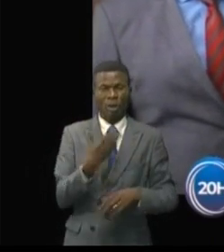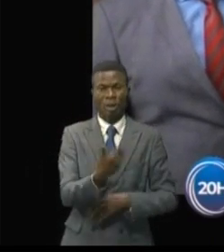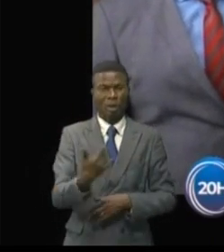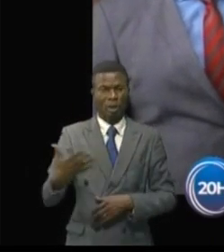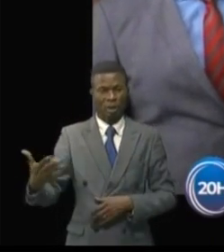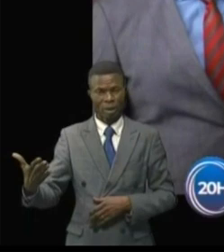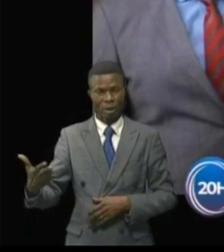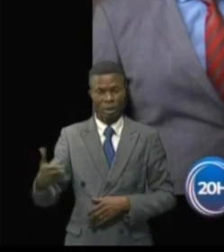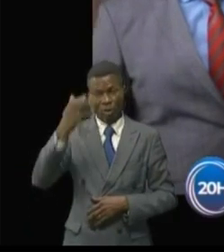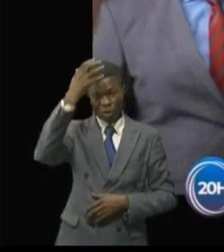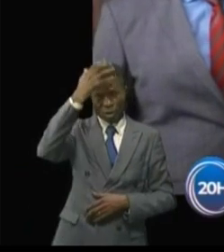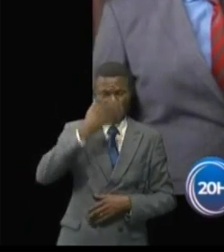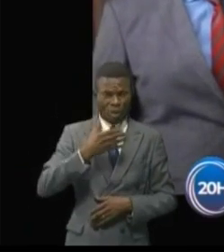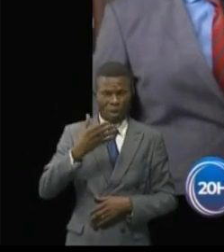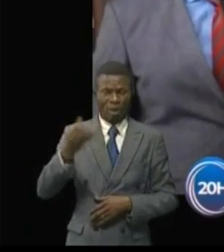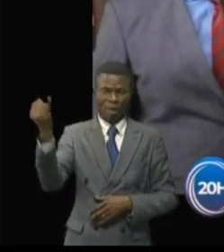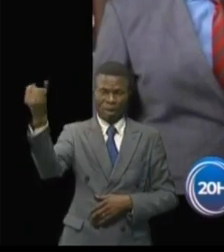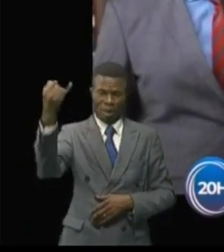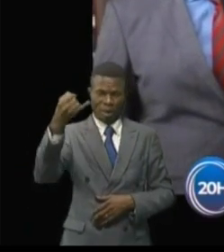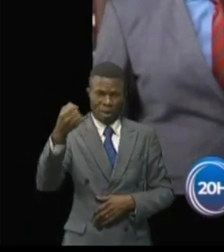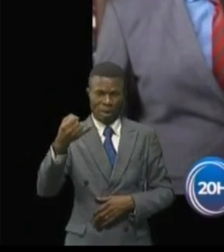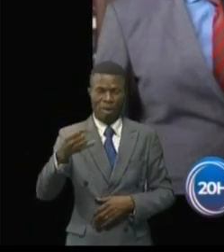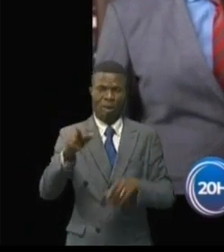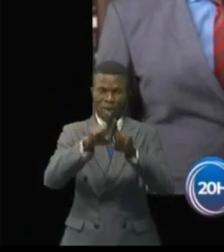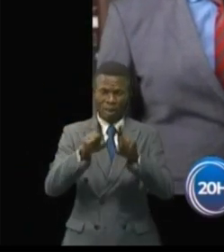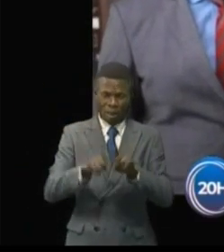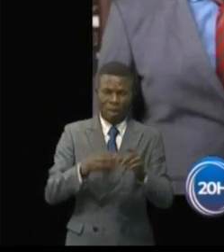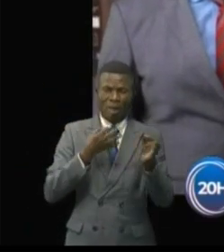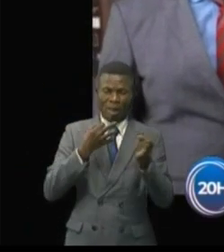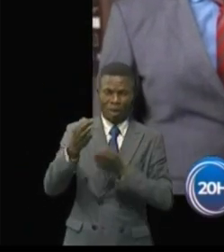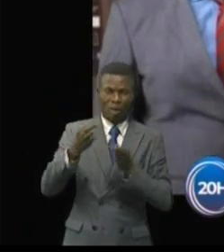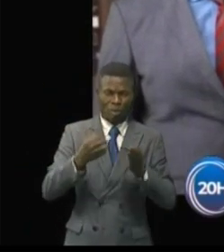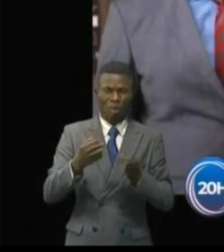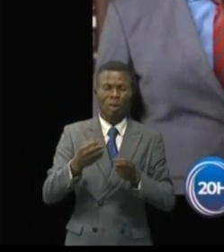modes de vie et aussi les créations qui ont pu